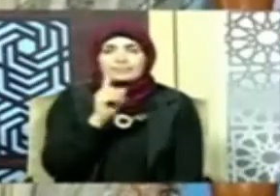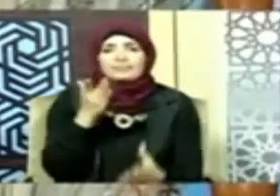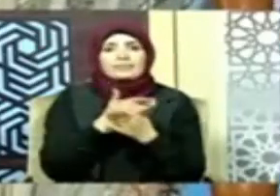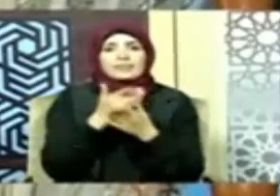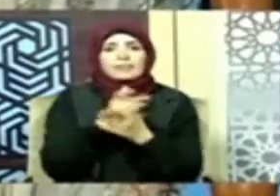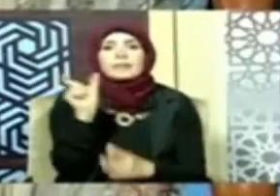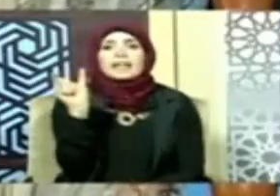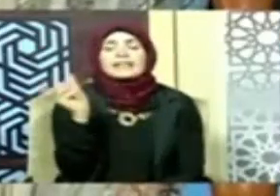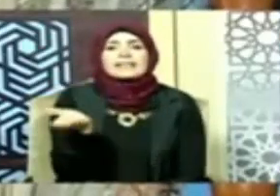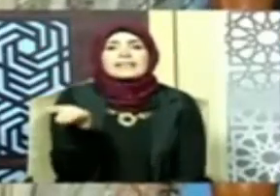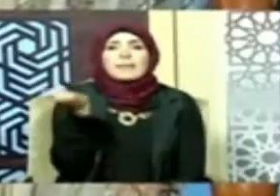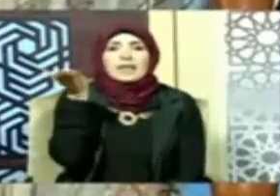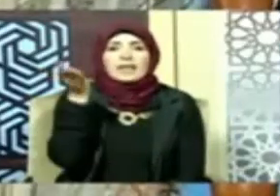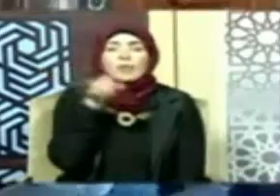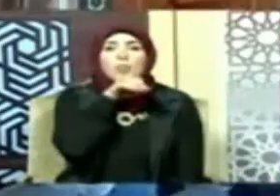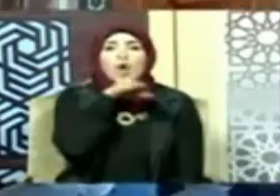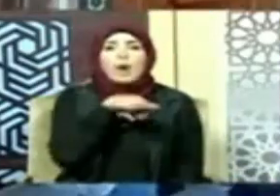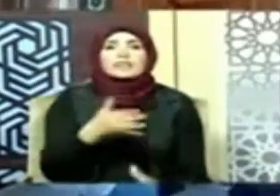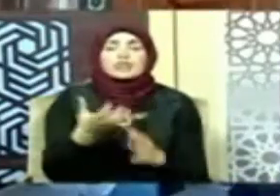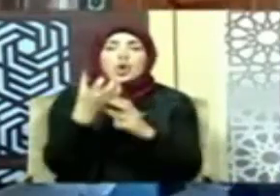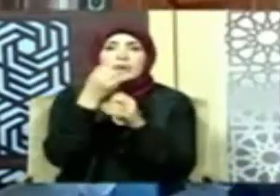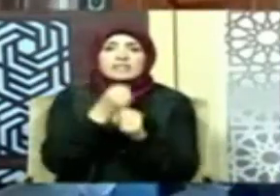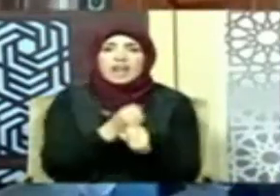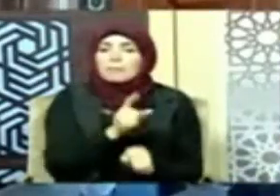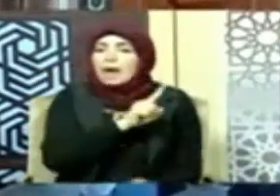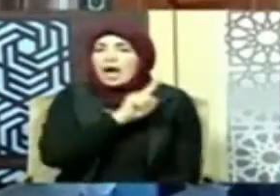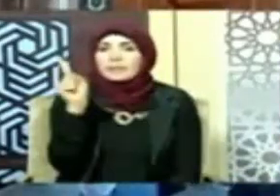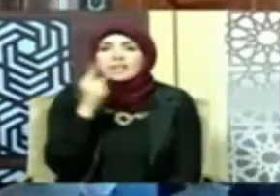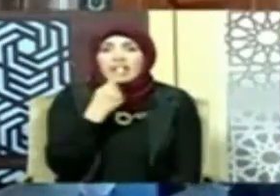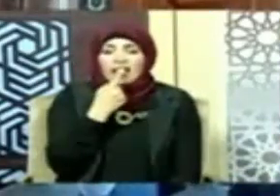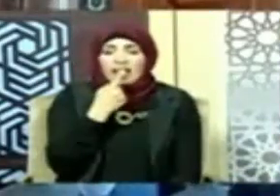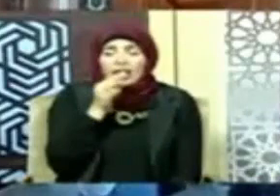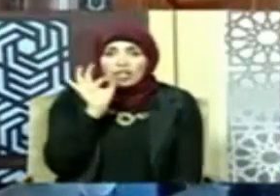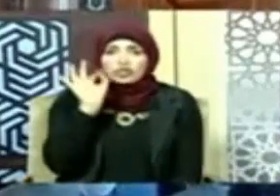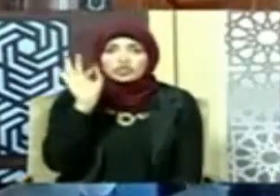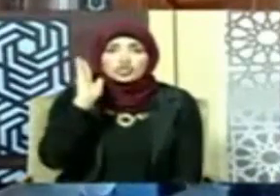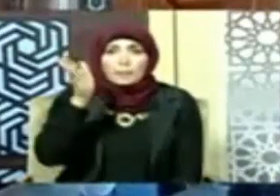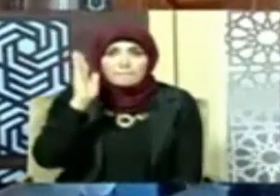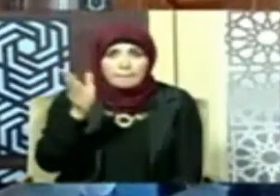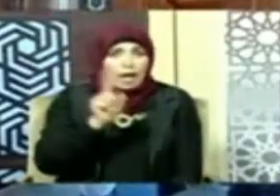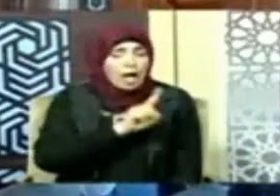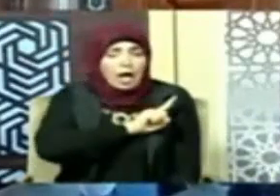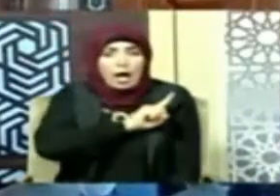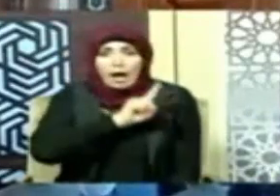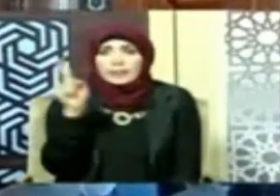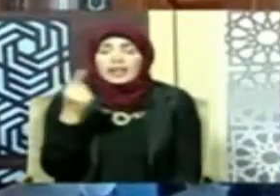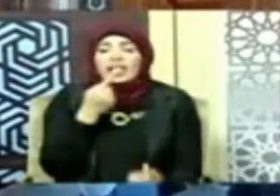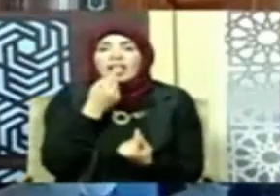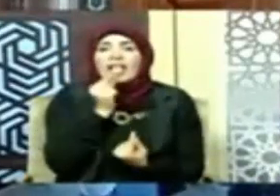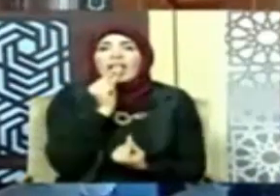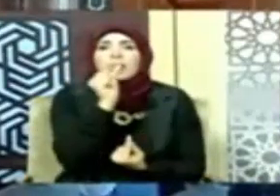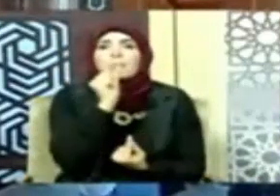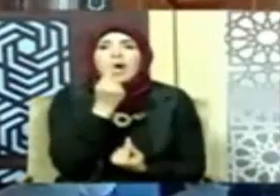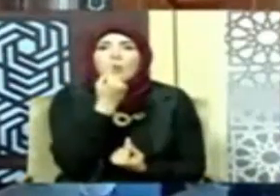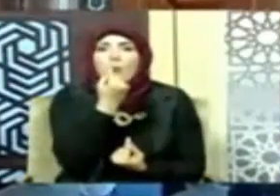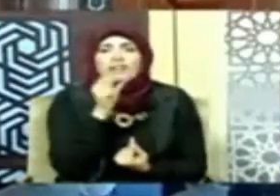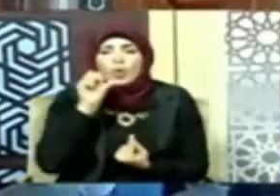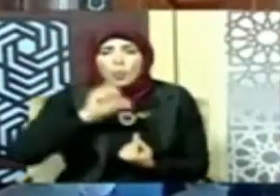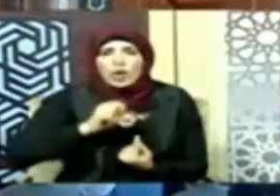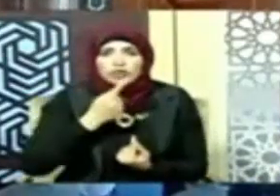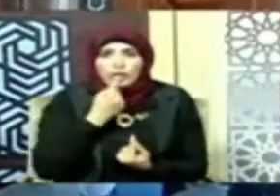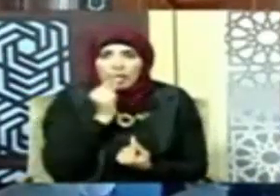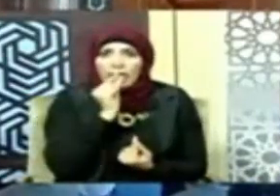يكن سبابا ولا فحاشا ولم يخرج من فمه كلمة فحش